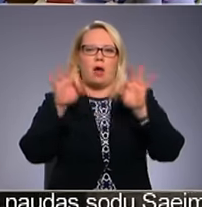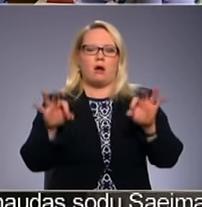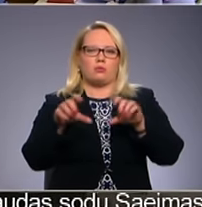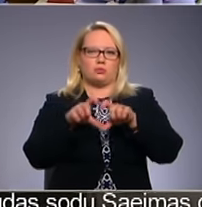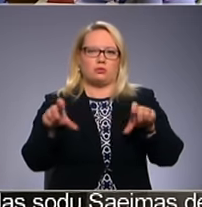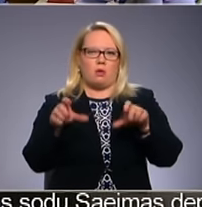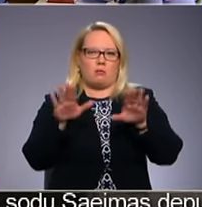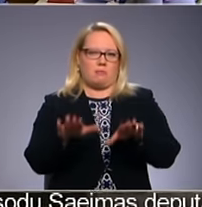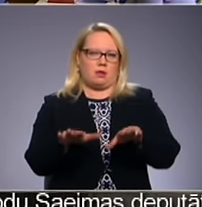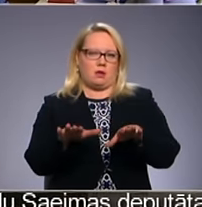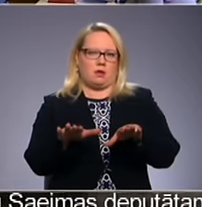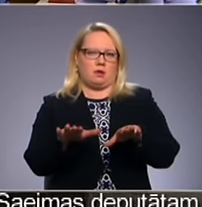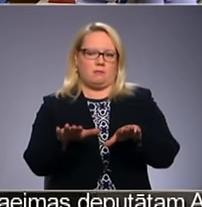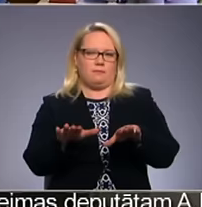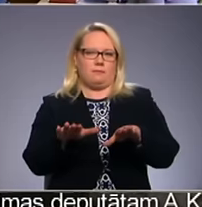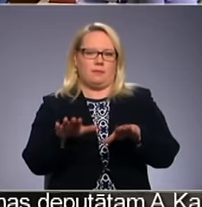sākumskola paliek.